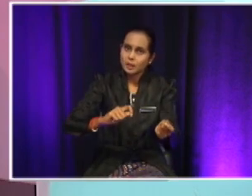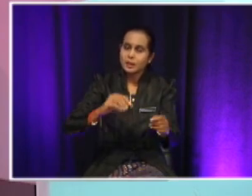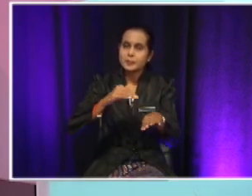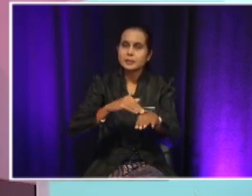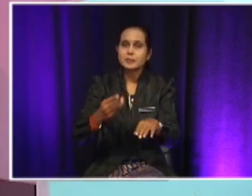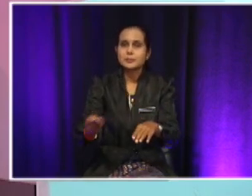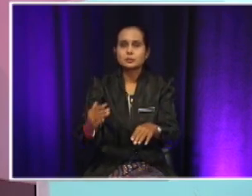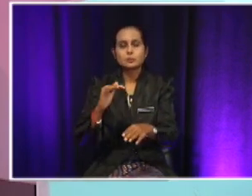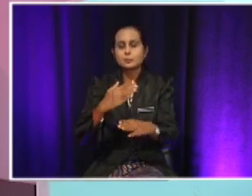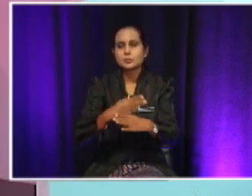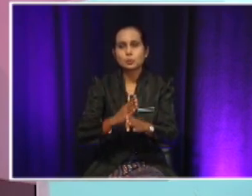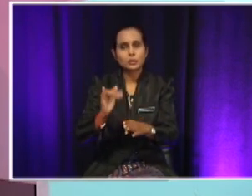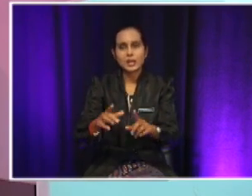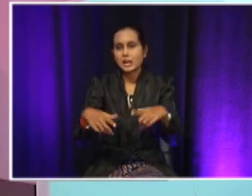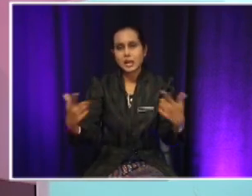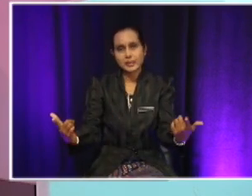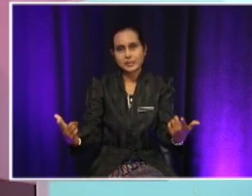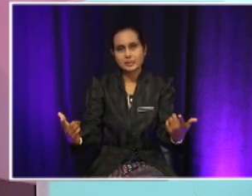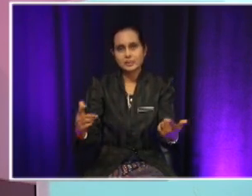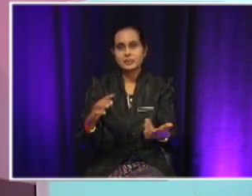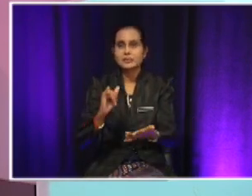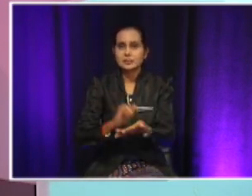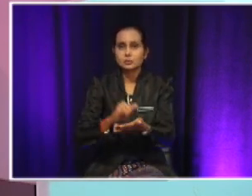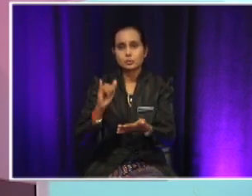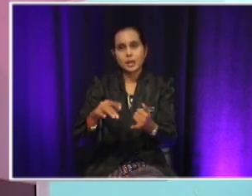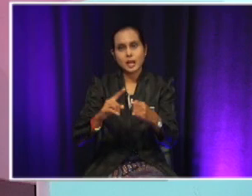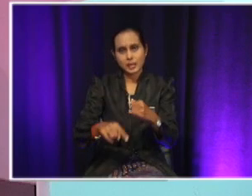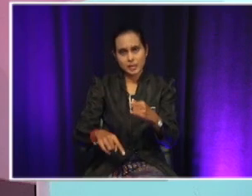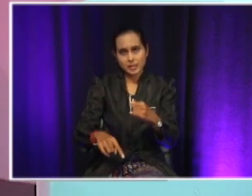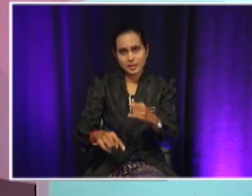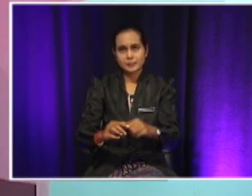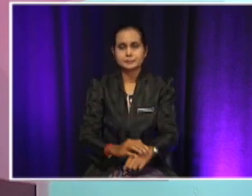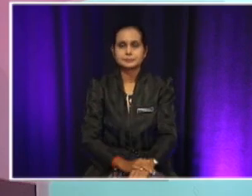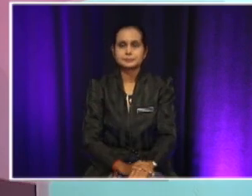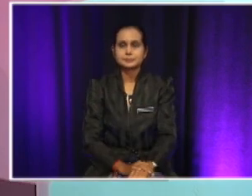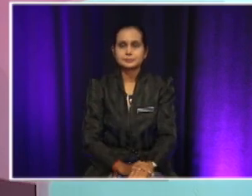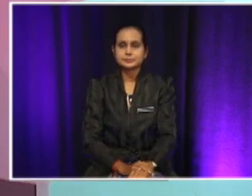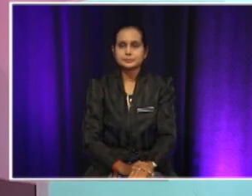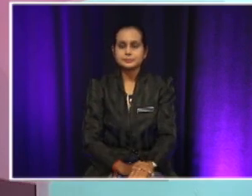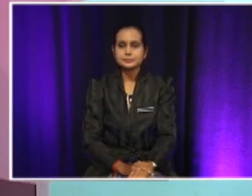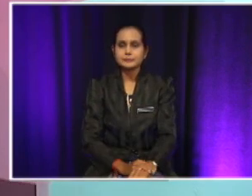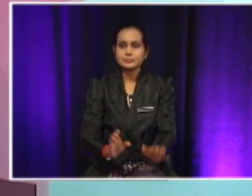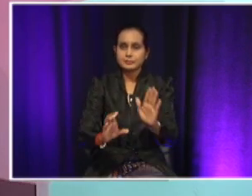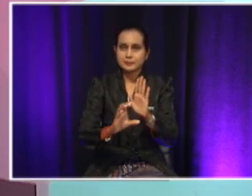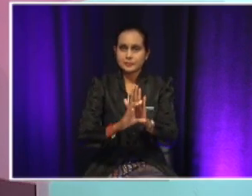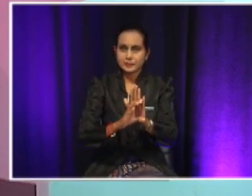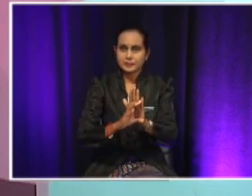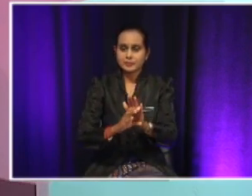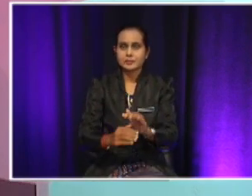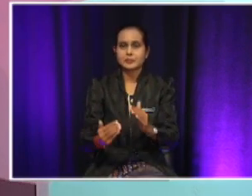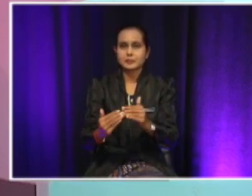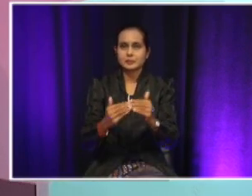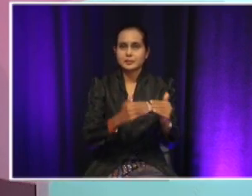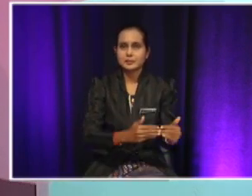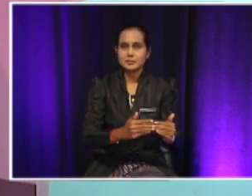So mestilah yang ini yang paling akhir, kan? Yang terakhir. Okey, kita tengok contoh yang seterusnya.